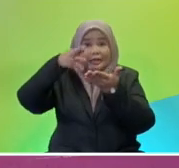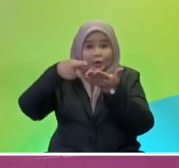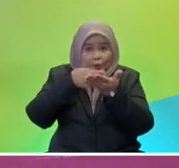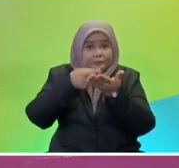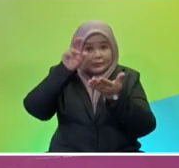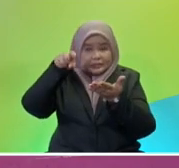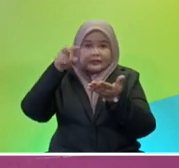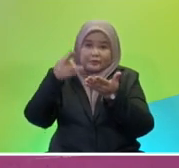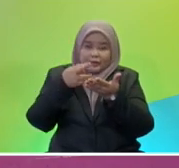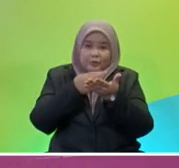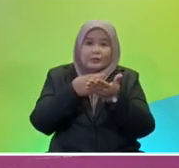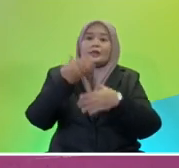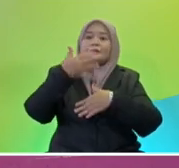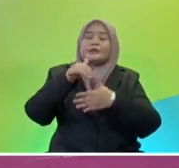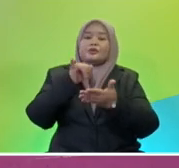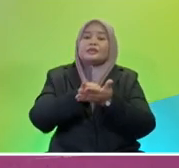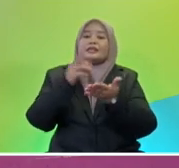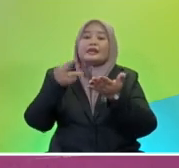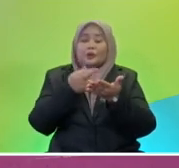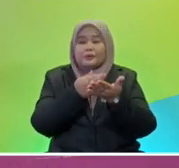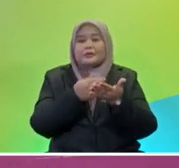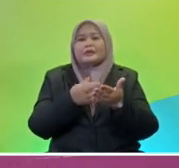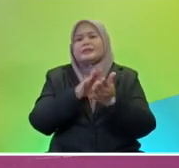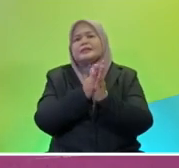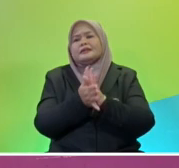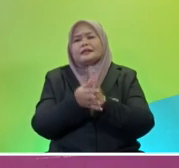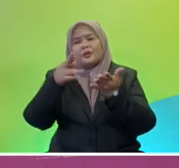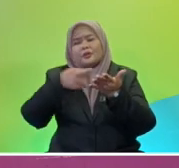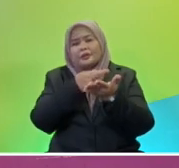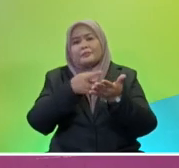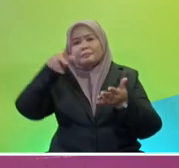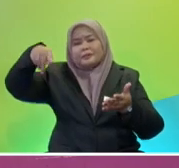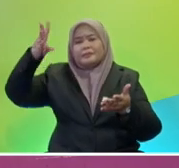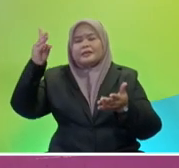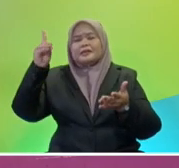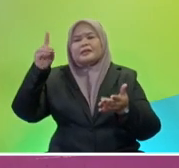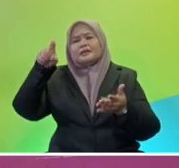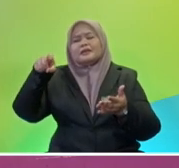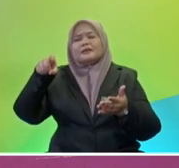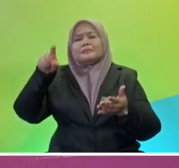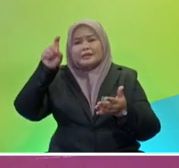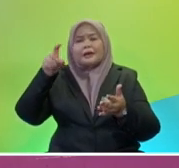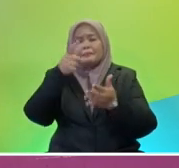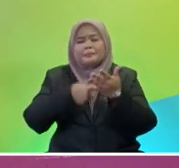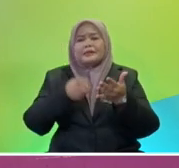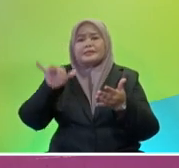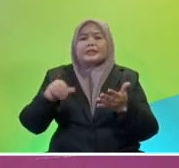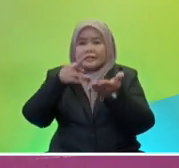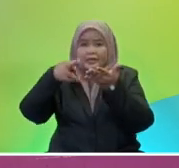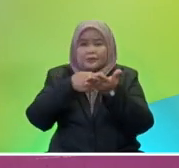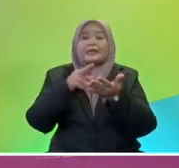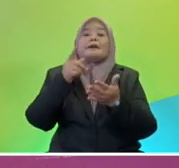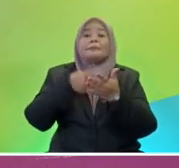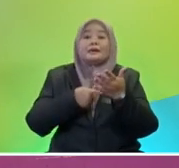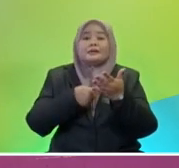step yang seterusnya langkah ini seterusnya adalah perekonomian Jadi sebenarnya dalam perikut dan PBD ini apa yang perlu direkatkan ah